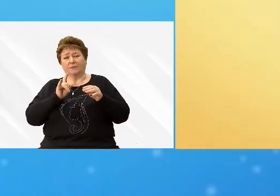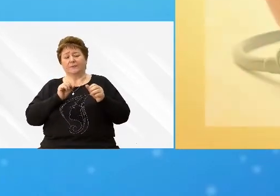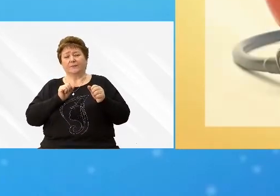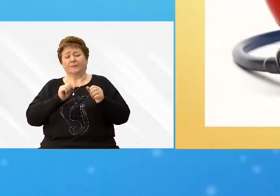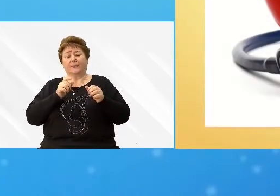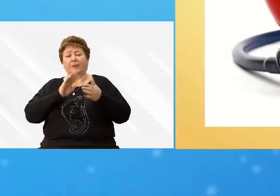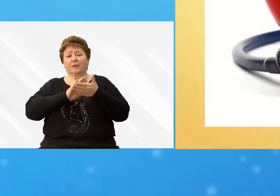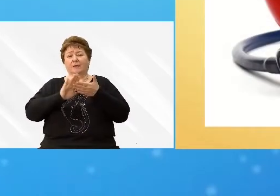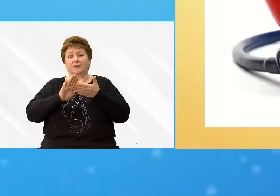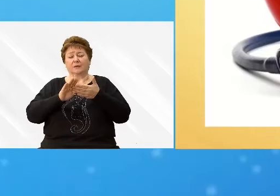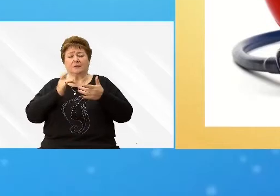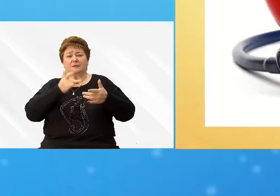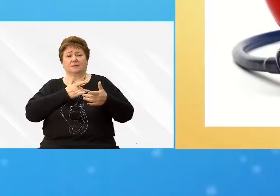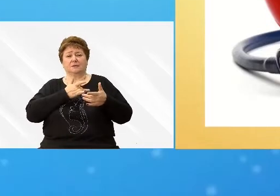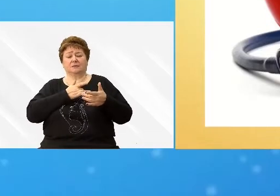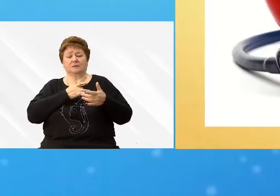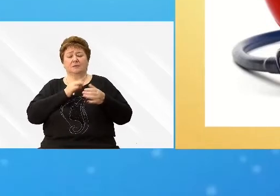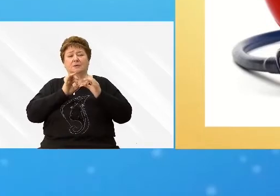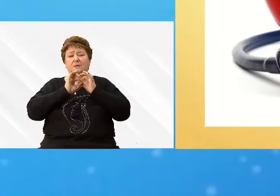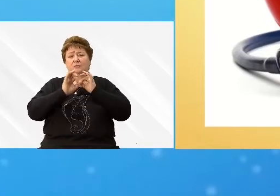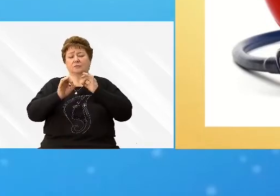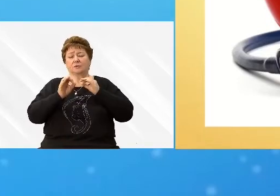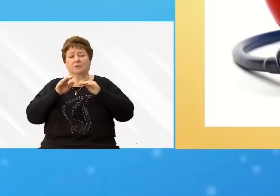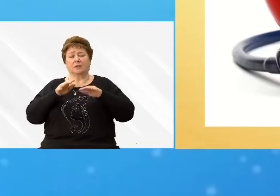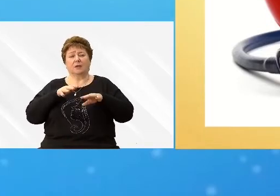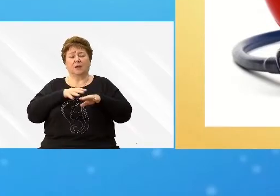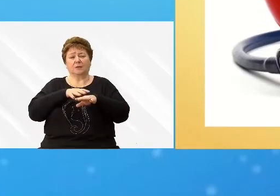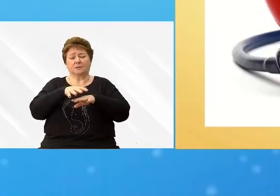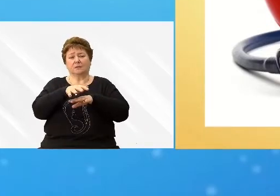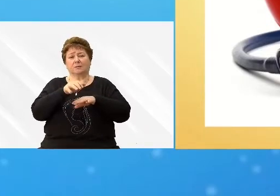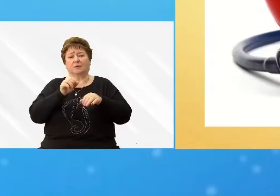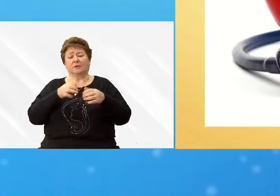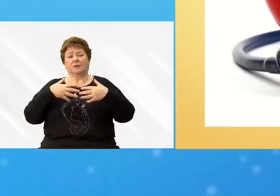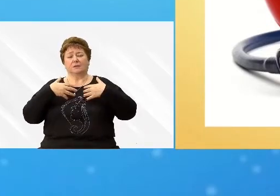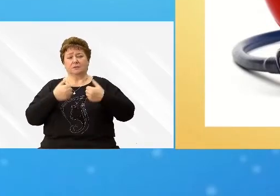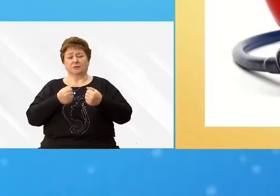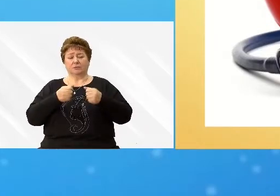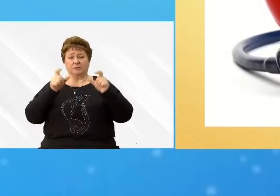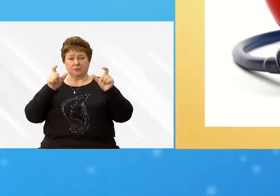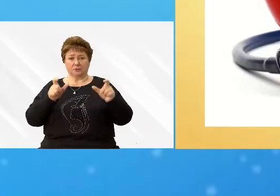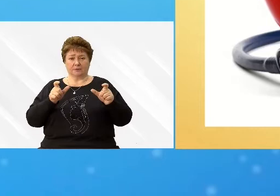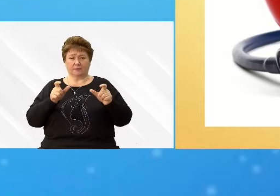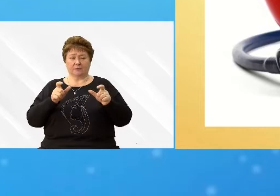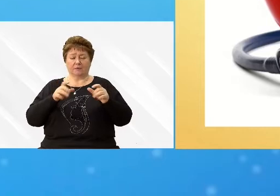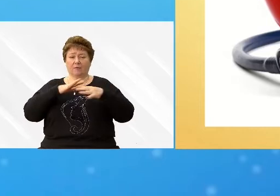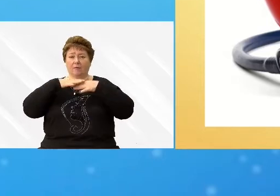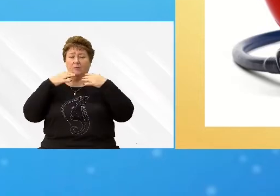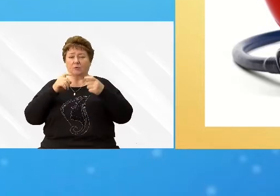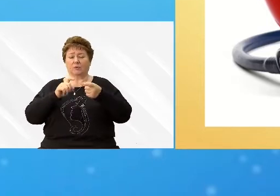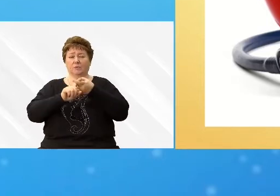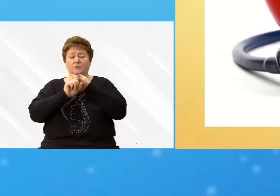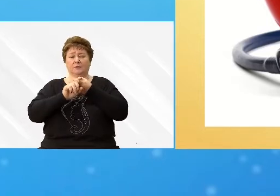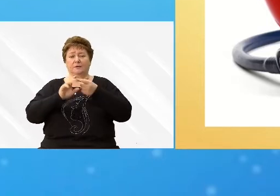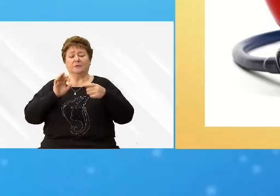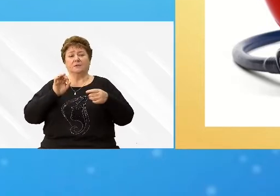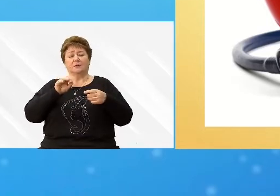гигиена сердечно-сосудистой системы здоровье человека во многом зависит от